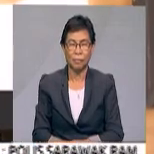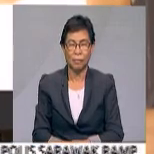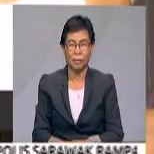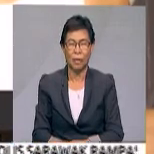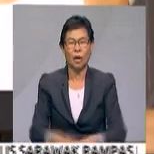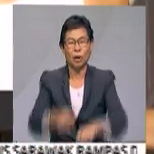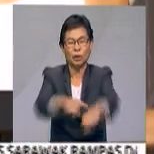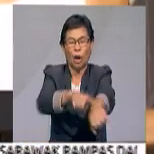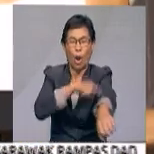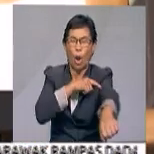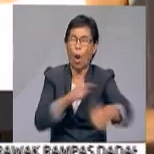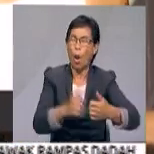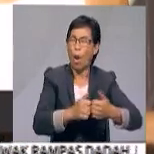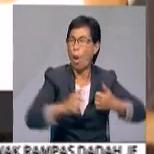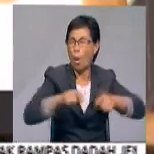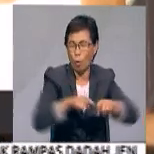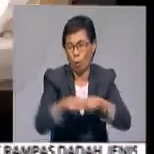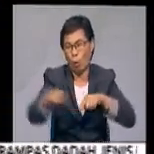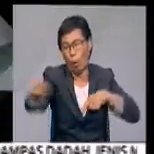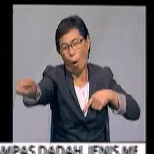we don't know what expect.